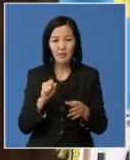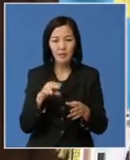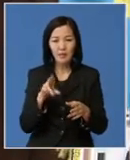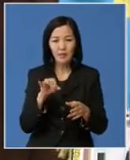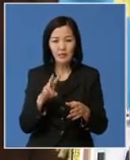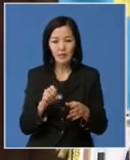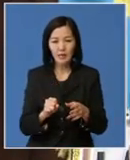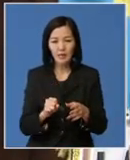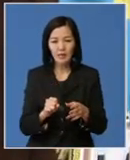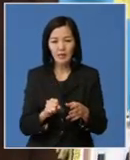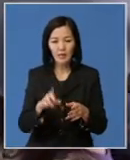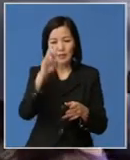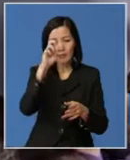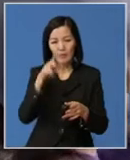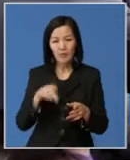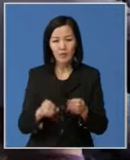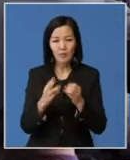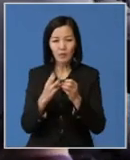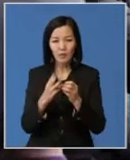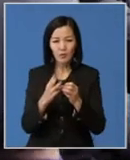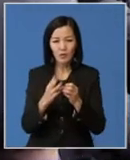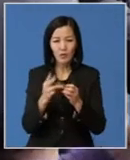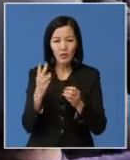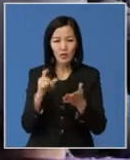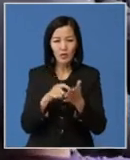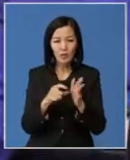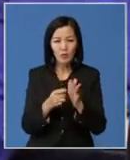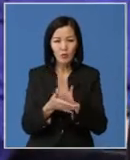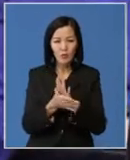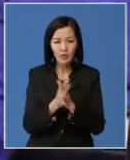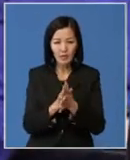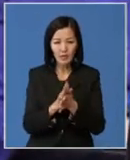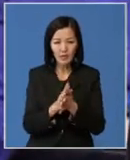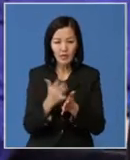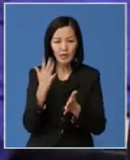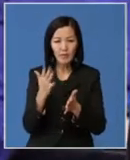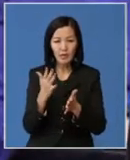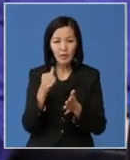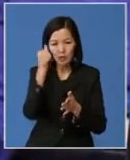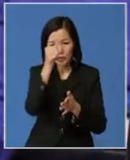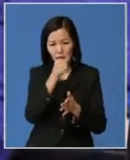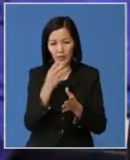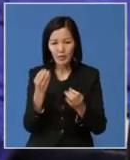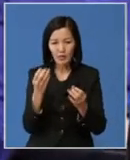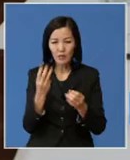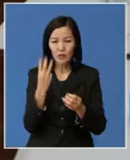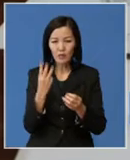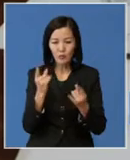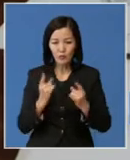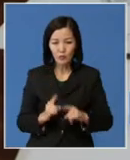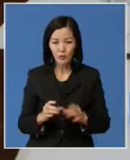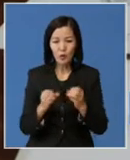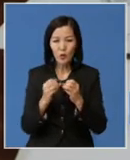Тауырбаева. Мемлекет 2013 жылы берген екі бөлмелі үйі тарлық етуде. Бес жылда тағы да үш бала туыпты. 12